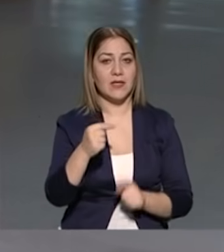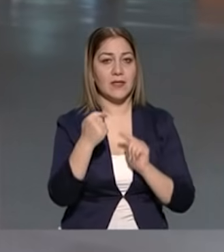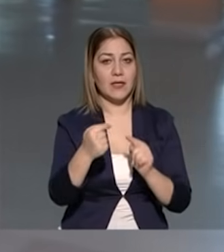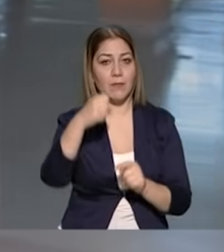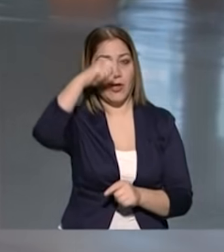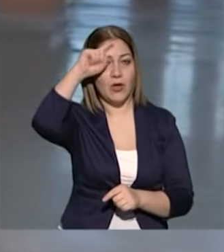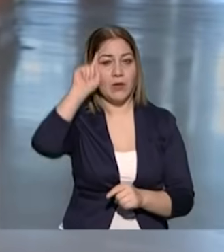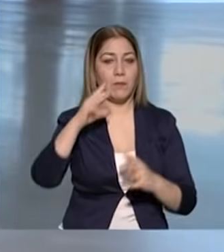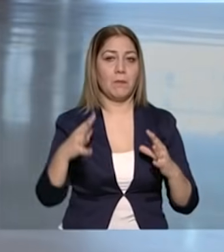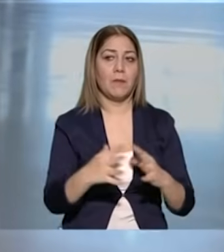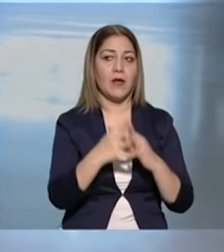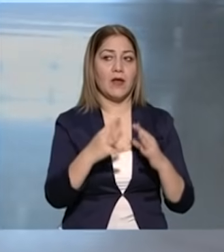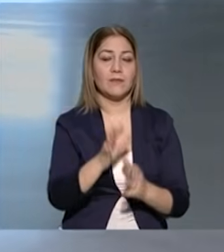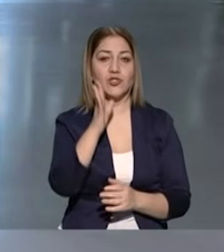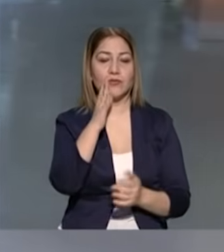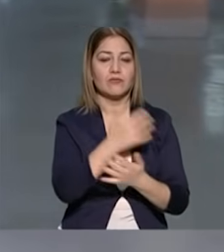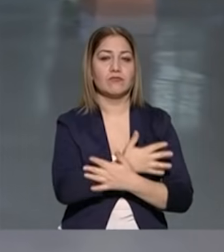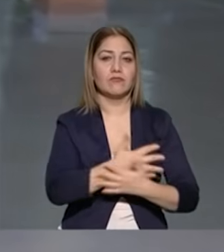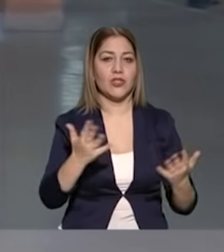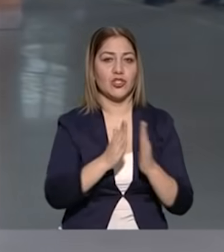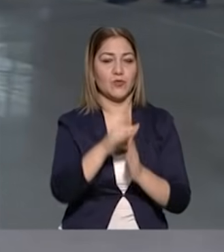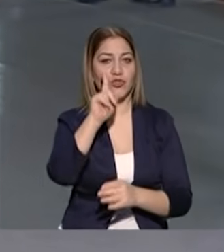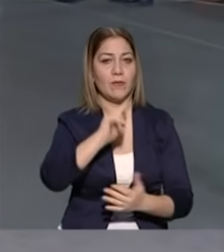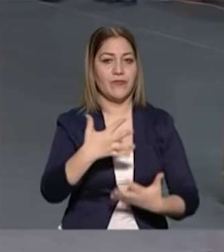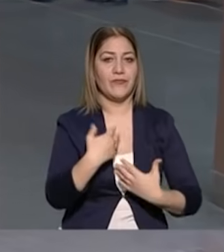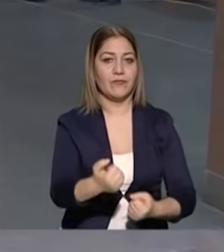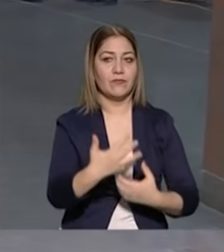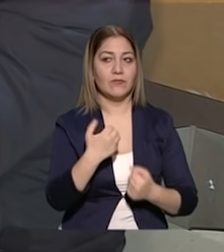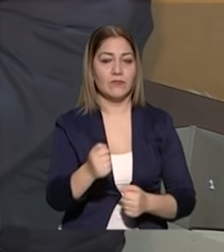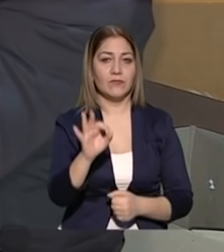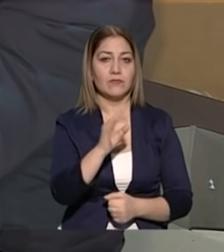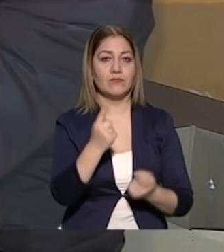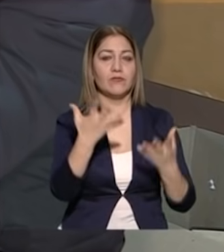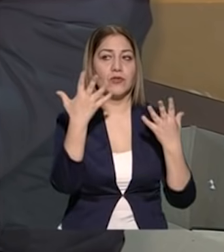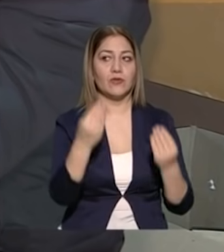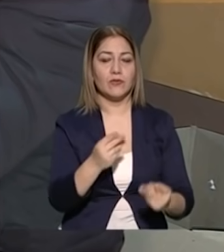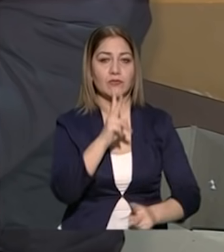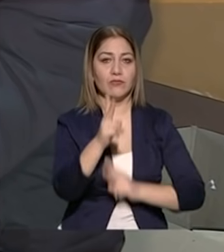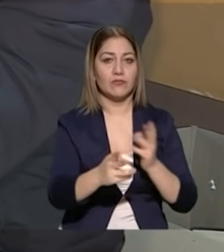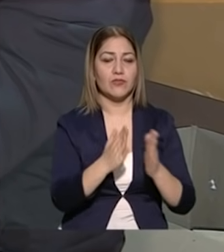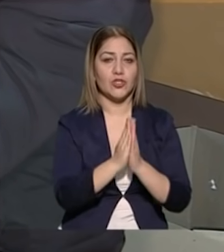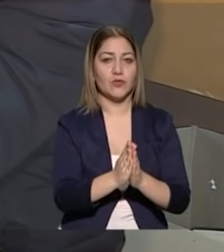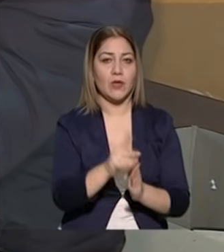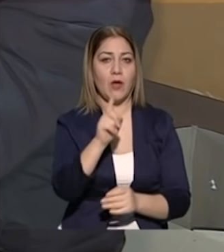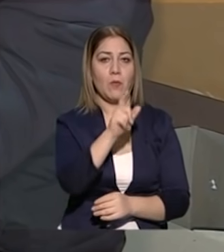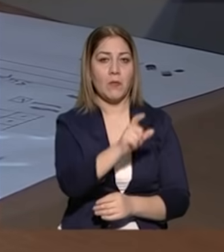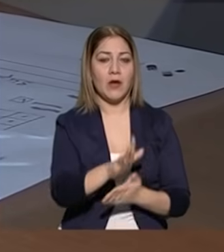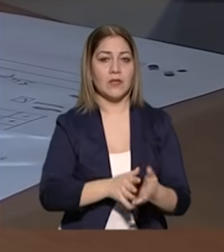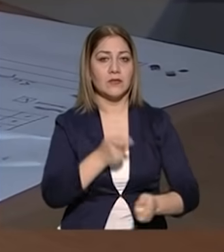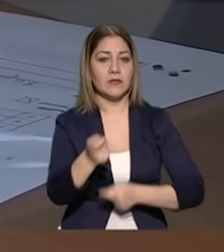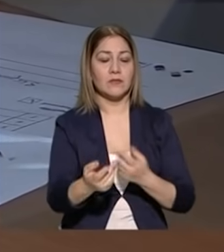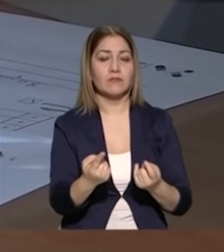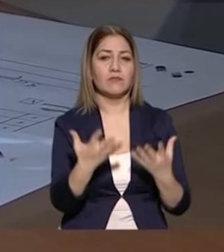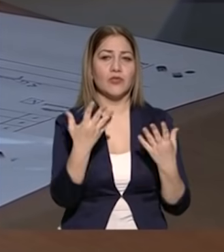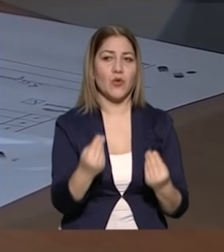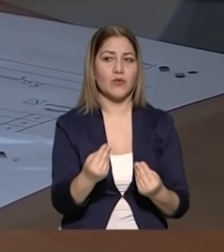Ադրբեջանի սանձազերծած պատերազմի օրերին Հայաստանում ժամանակավոր կացարանի համար օրվա ընթացքում ավելի քան 100 մարդ էր դիմում։ Հիմա օրը